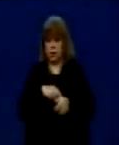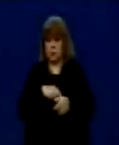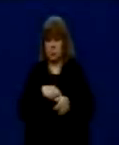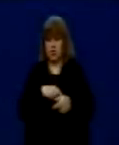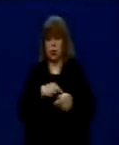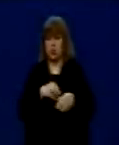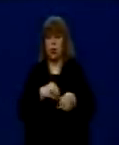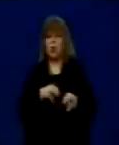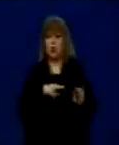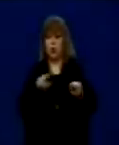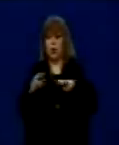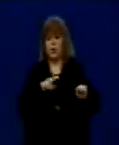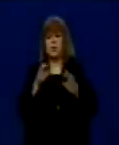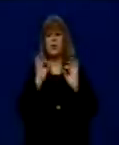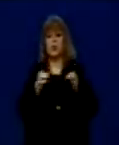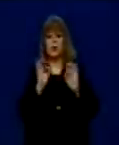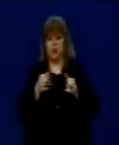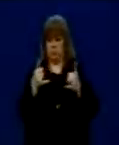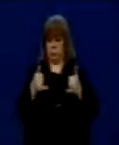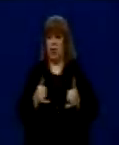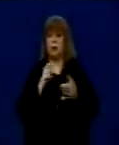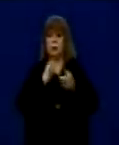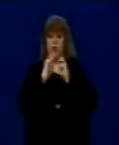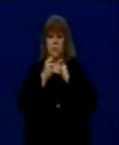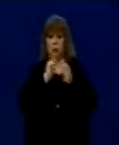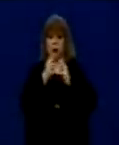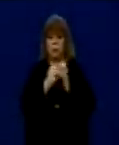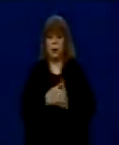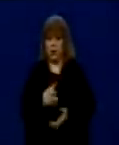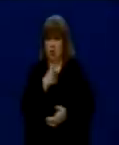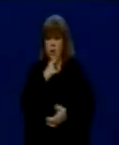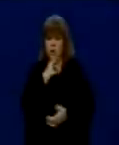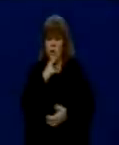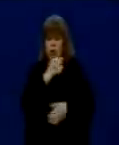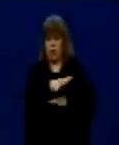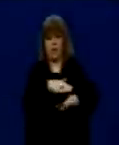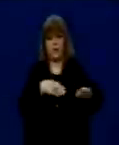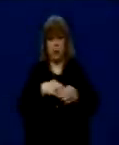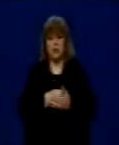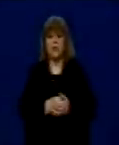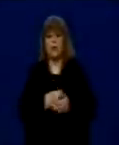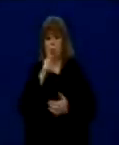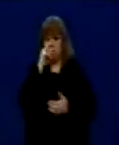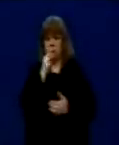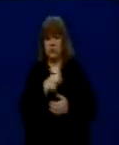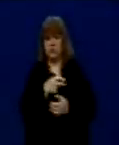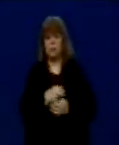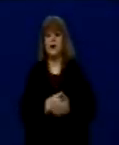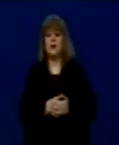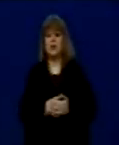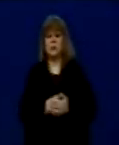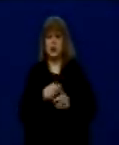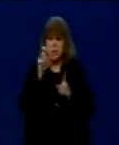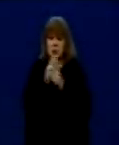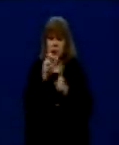veçantë për këtë vendim të dhomës së veçantë dhe tash memorandumi i mirëkuptimit kërkon nga kuvendi komunal që ta tërheqë këtë ankesë. Kjo është bërë me trysni të